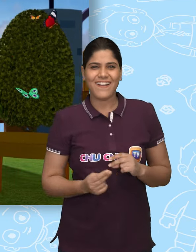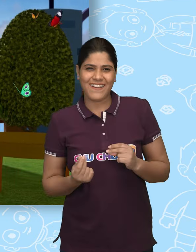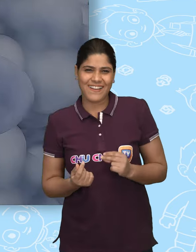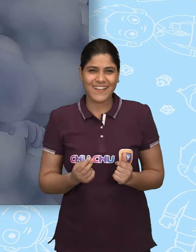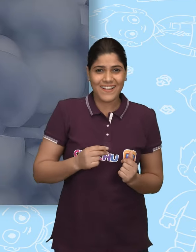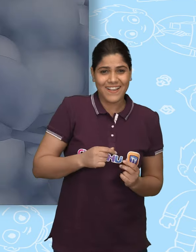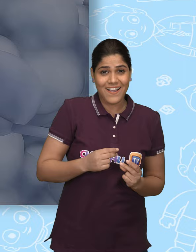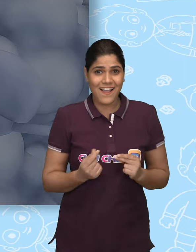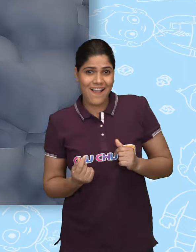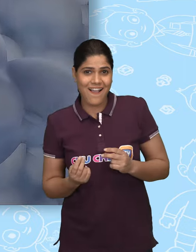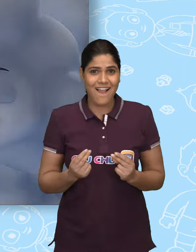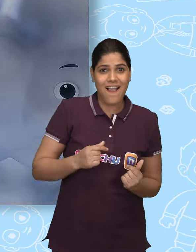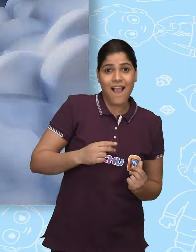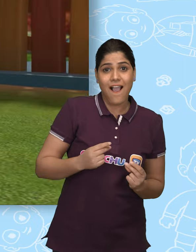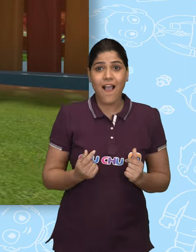जाओ ना।